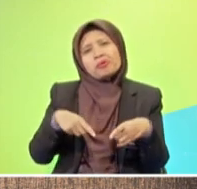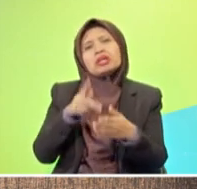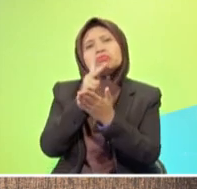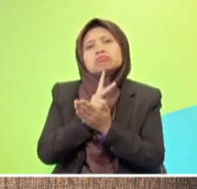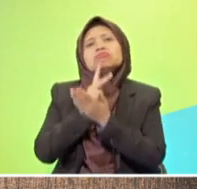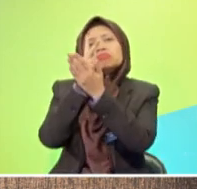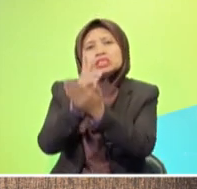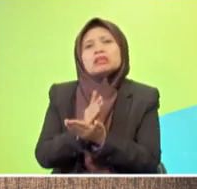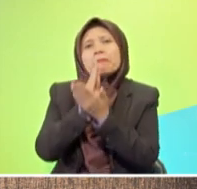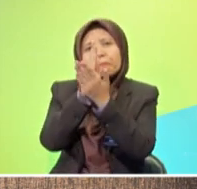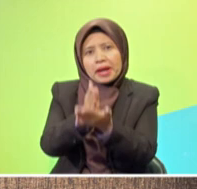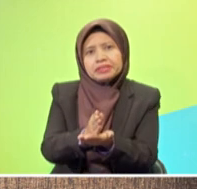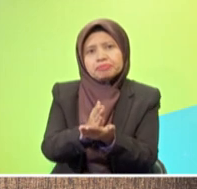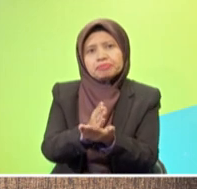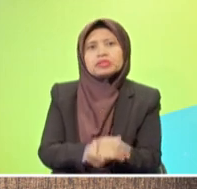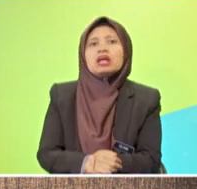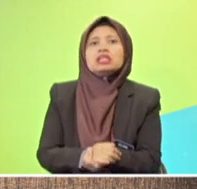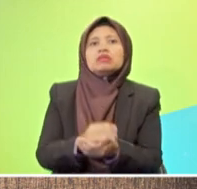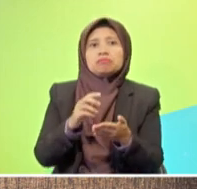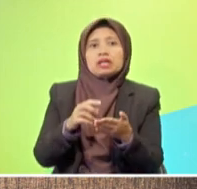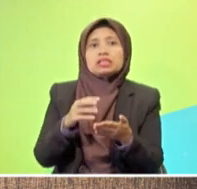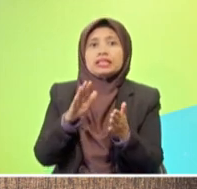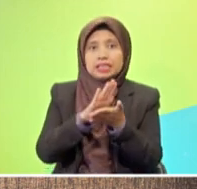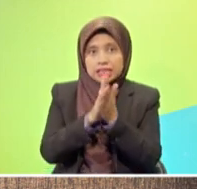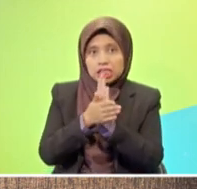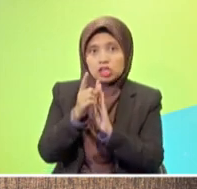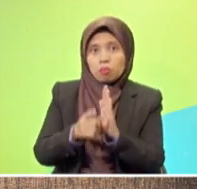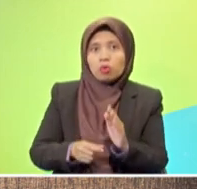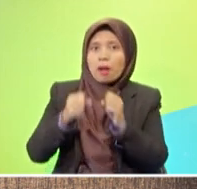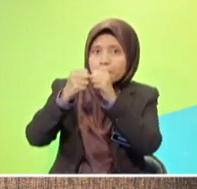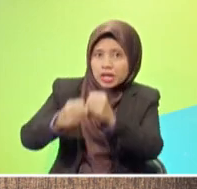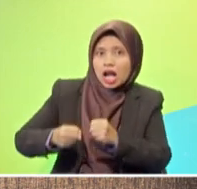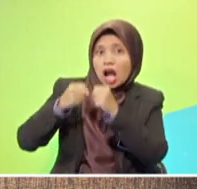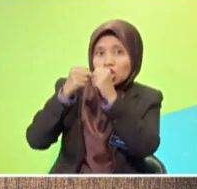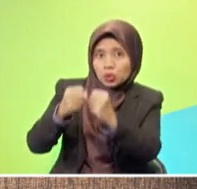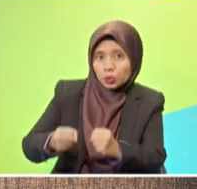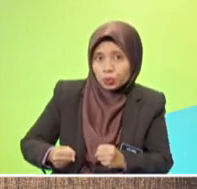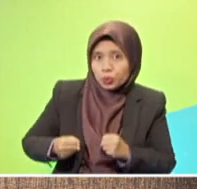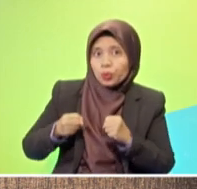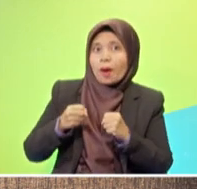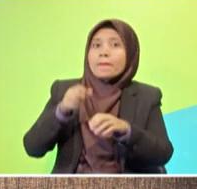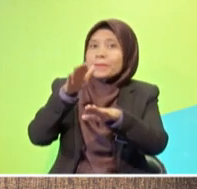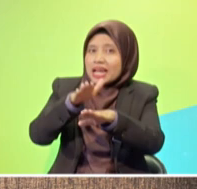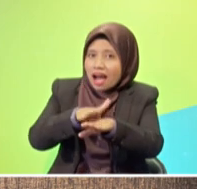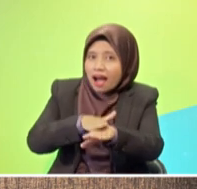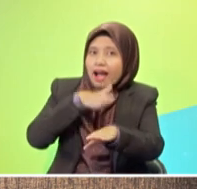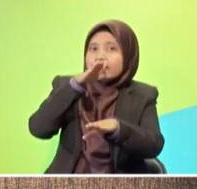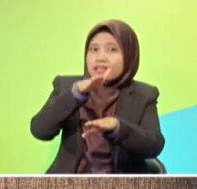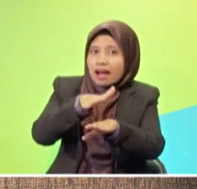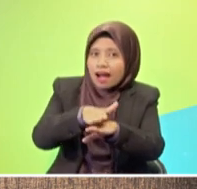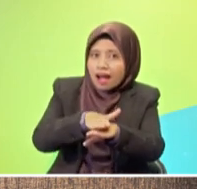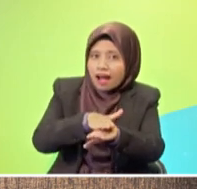mendengar kabarnya itu maka ia pun berkayulah dengan perahunya yang pipih supaya tidak kedengaran bunyi air